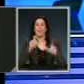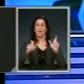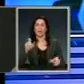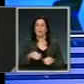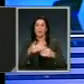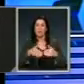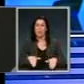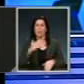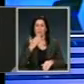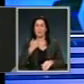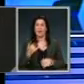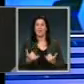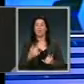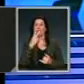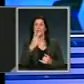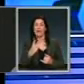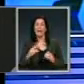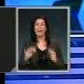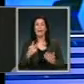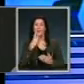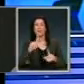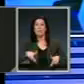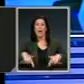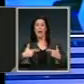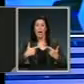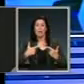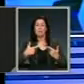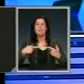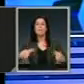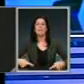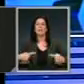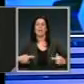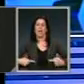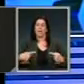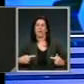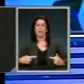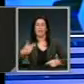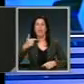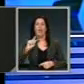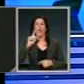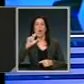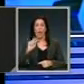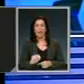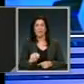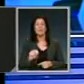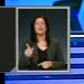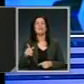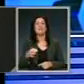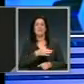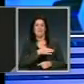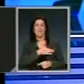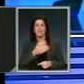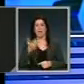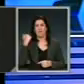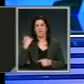איך נראים החיים מגובה של כיסא גלגלים? גולן, שמיד תכירו בכתבה, נפצע לפני כ-10 שנים בתאונת דרכים. מאז